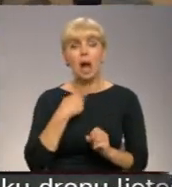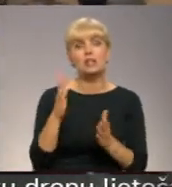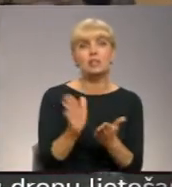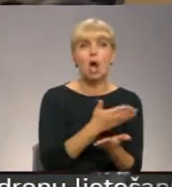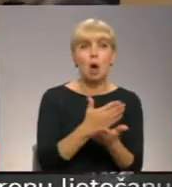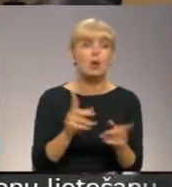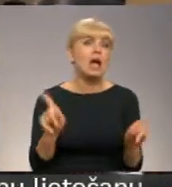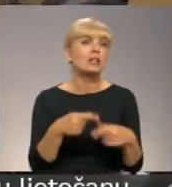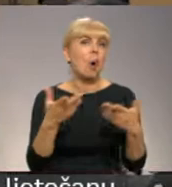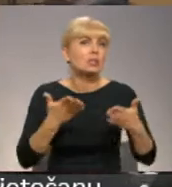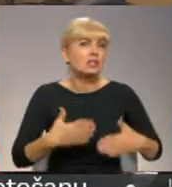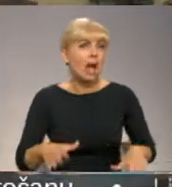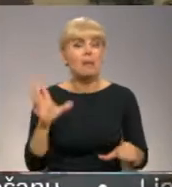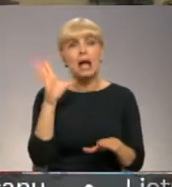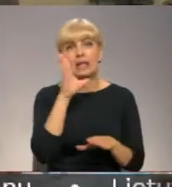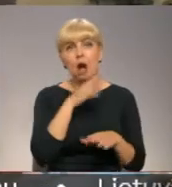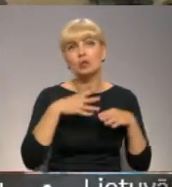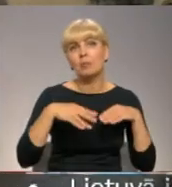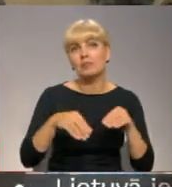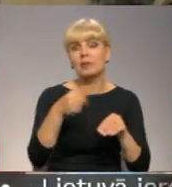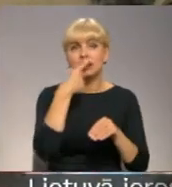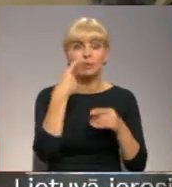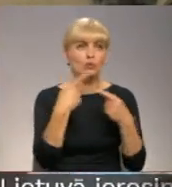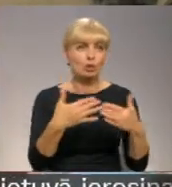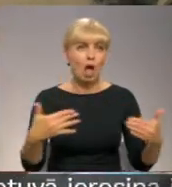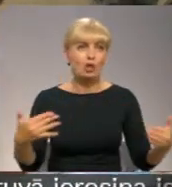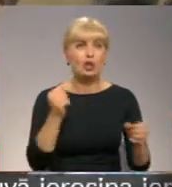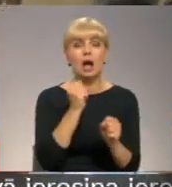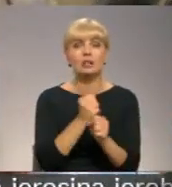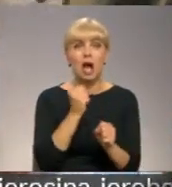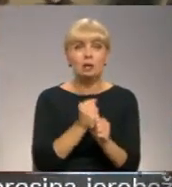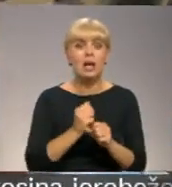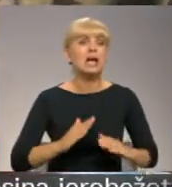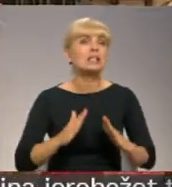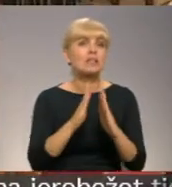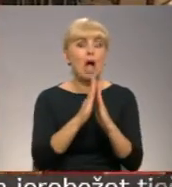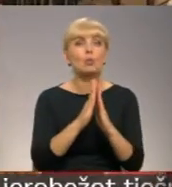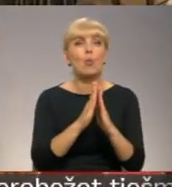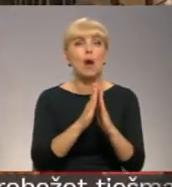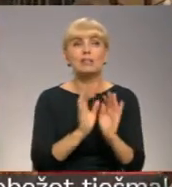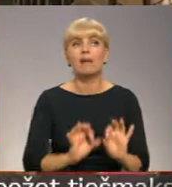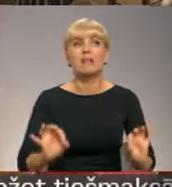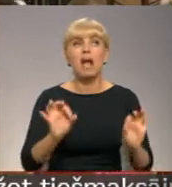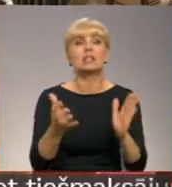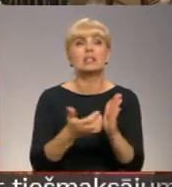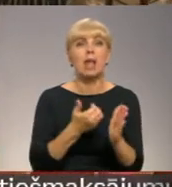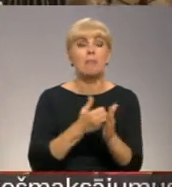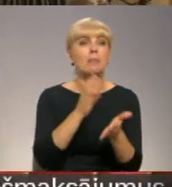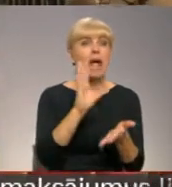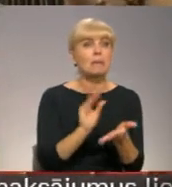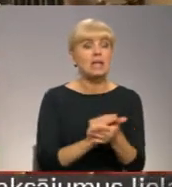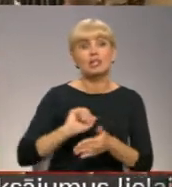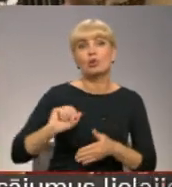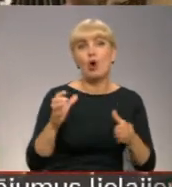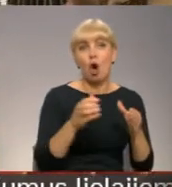jāsakārto tautastērpi un jāpaspēj izdarīt vēl 100 dažādu darbu, lai svētkos nekā nepietrūktu. Ja pieredzējušākie